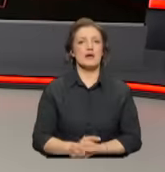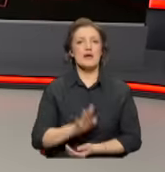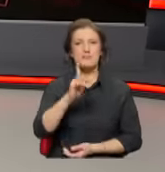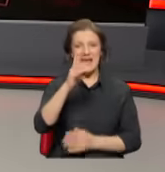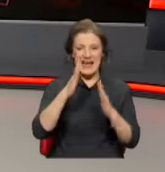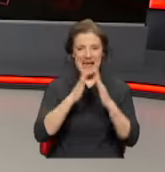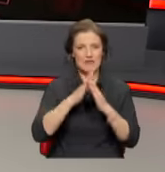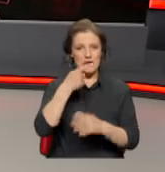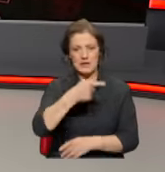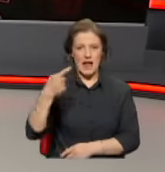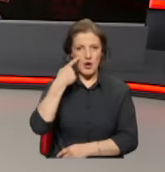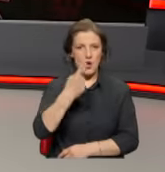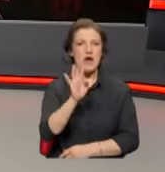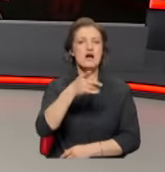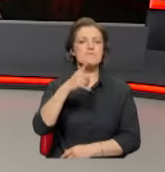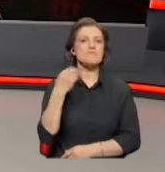Hane başına 40 bin lira.